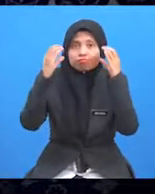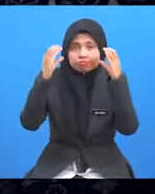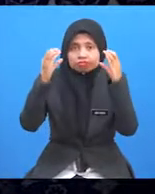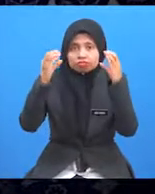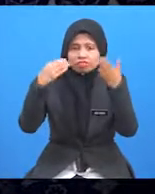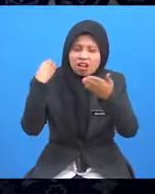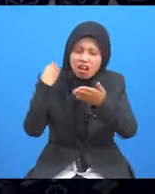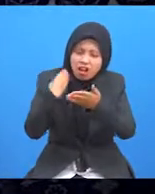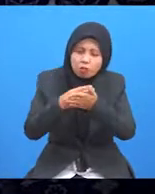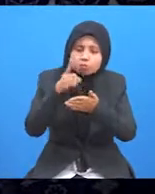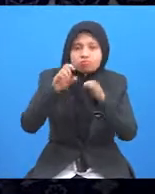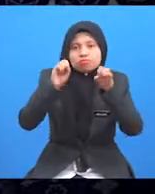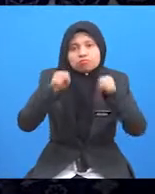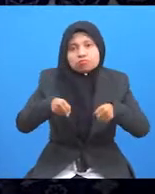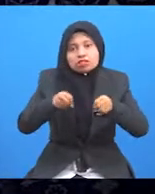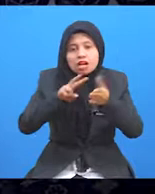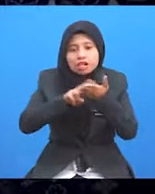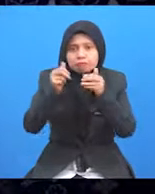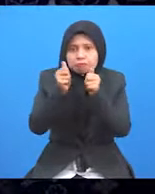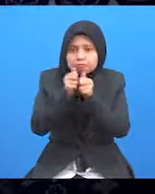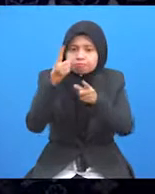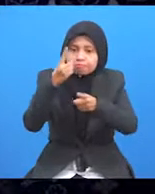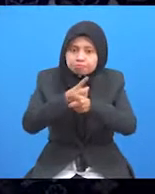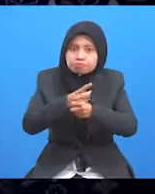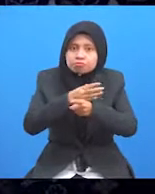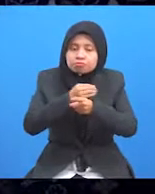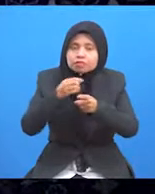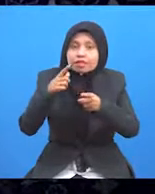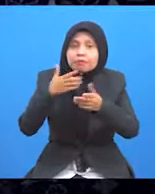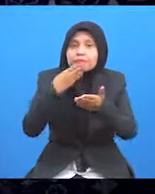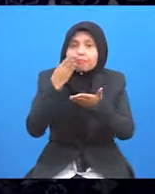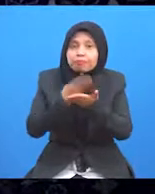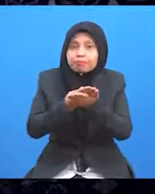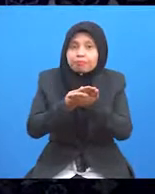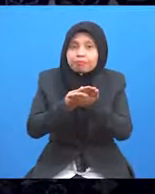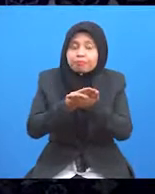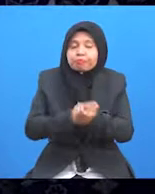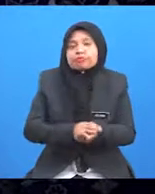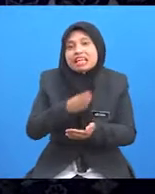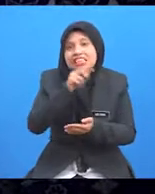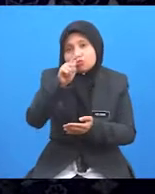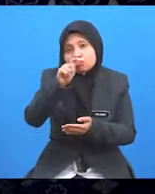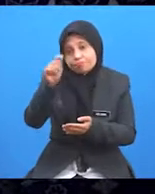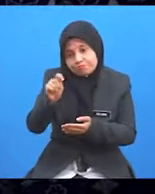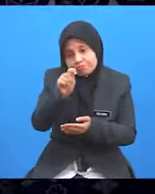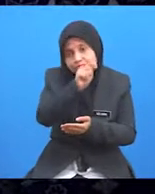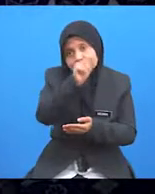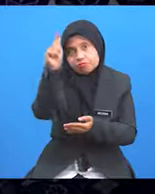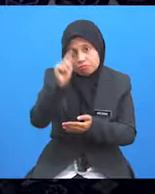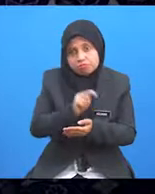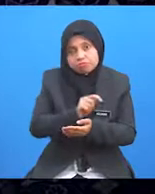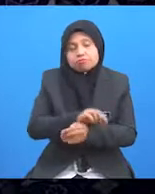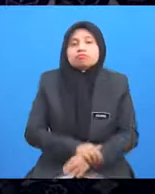sehingga kamu boleh membacanya dengan betul, lancar serta bertajwid. Baiklah